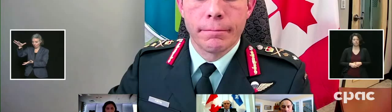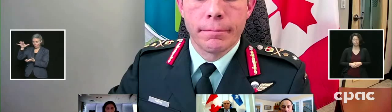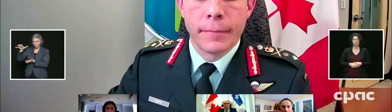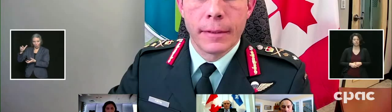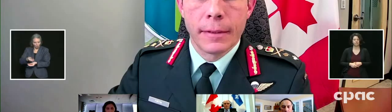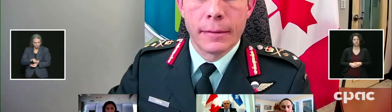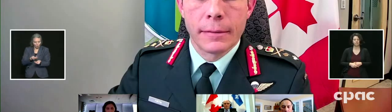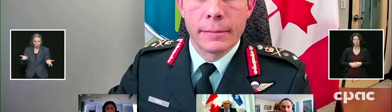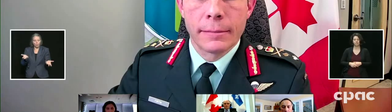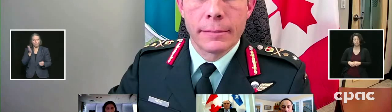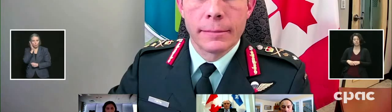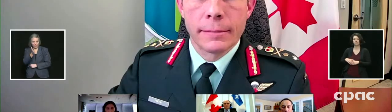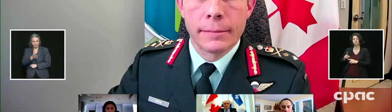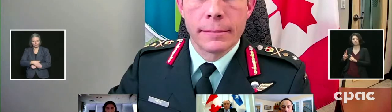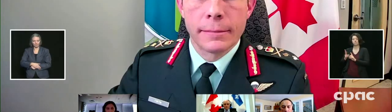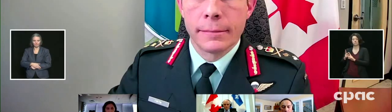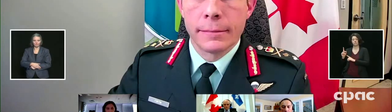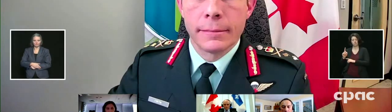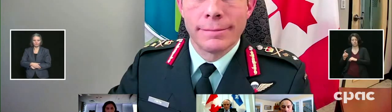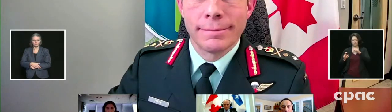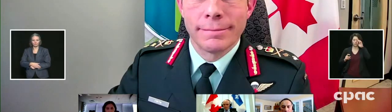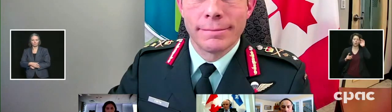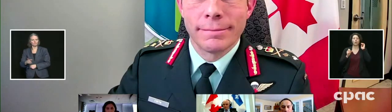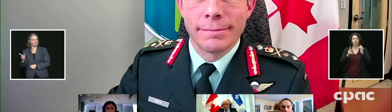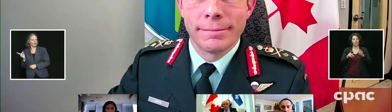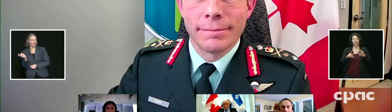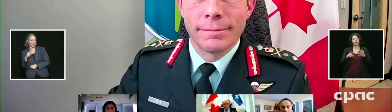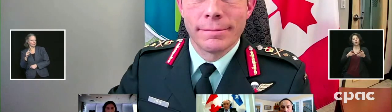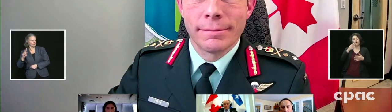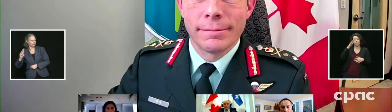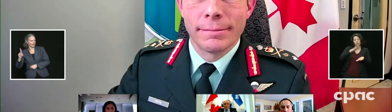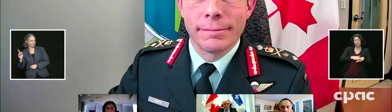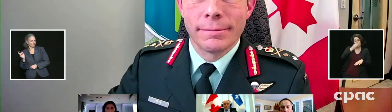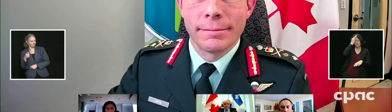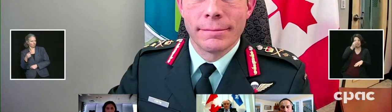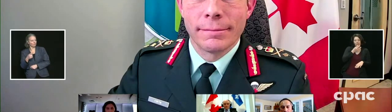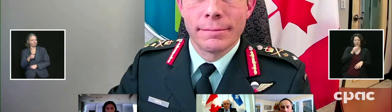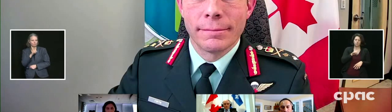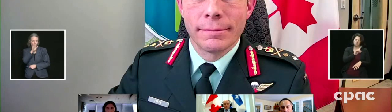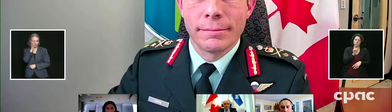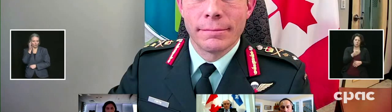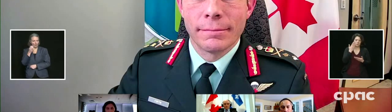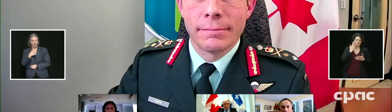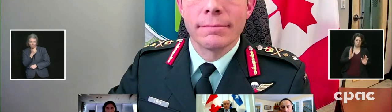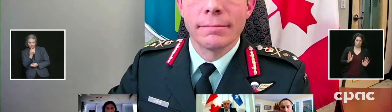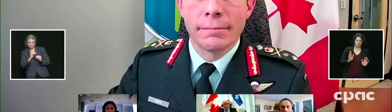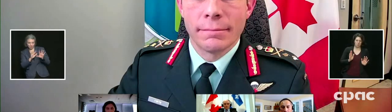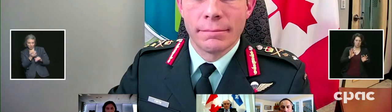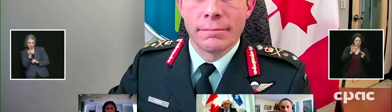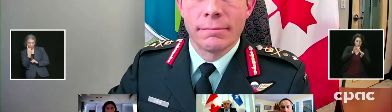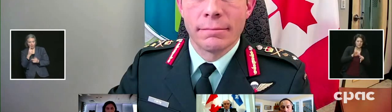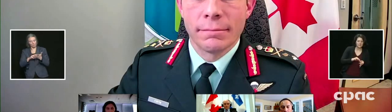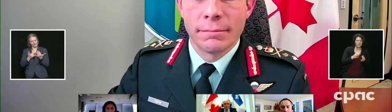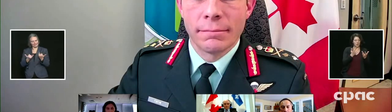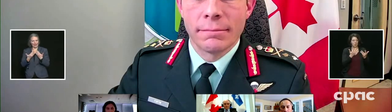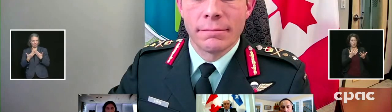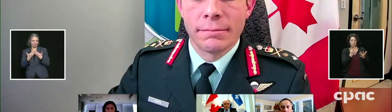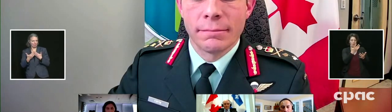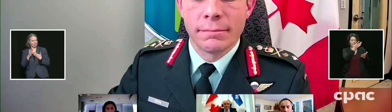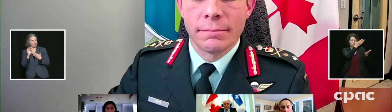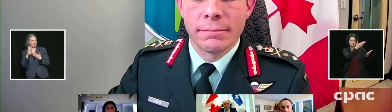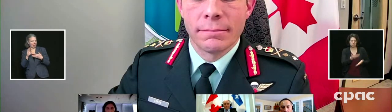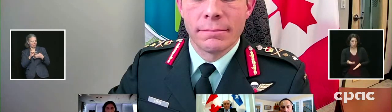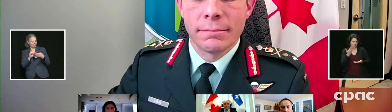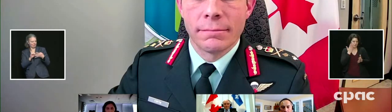OK. Donc, je comprends qu'à court terme, pour le mois de février, bref, on le sait pas encore. Là, on ne connaît pas encore le nombre de doses de Pfizer qu'on